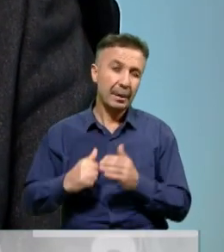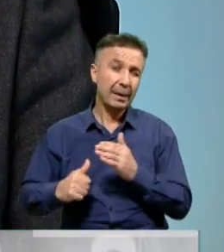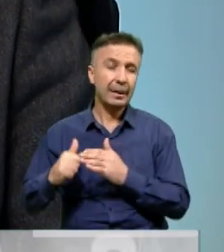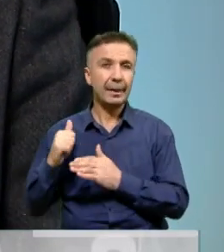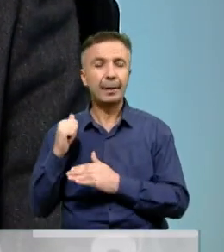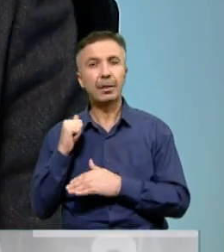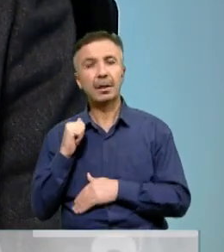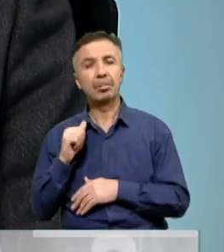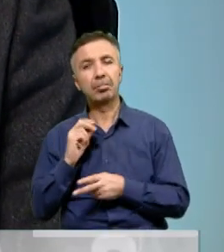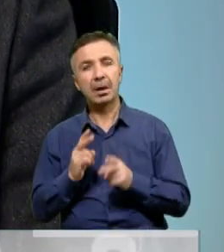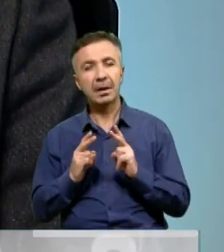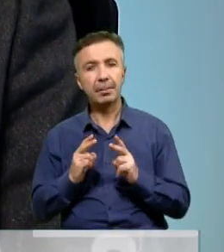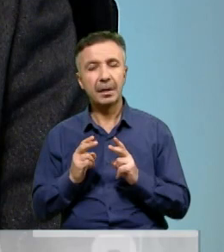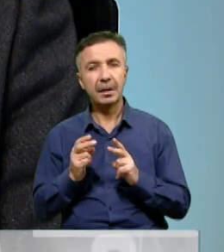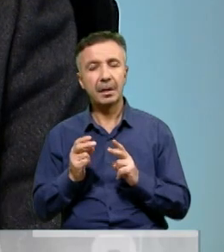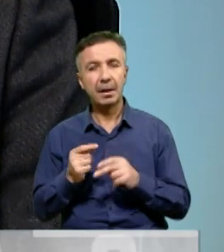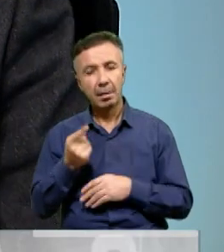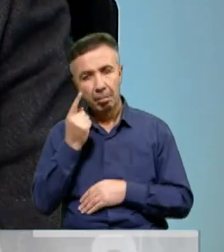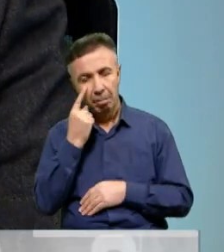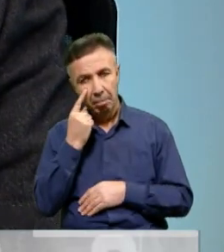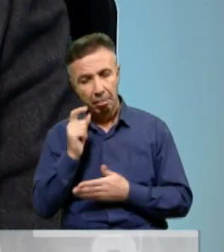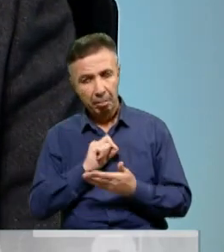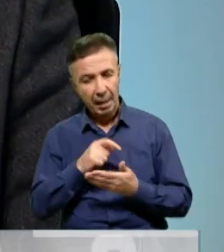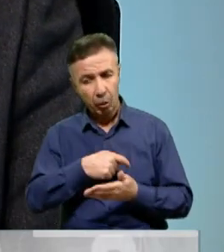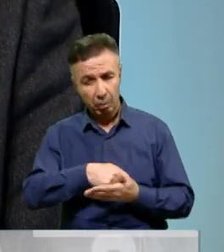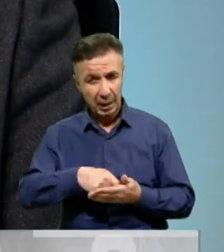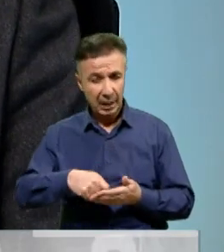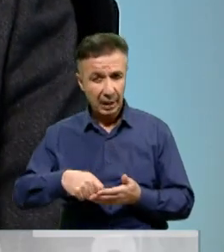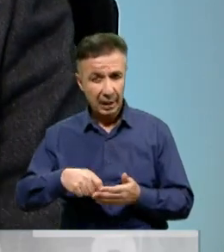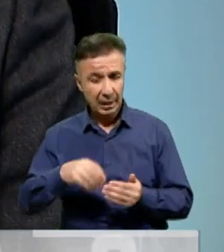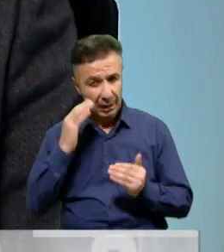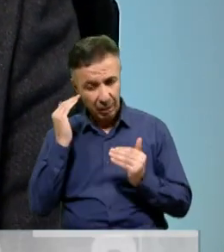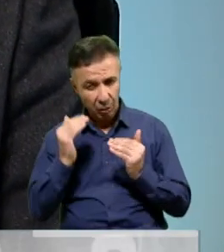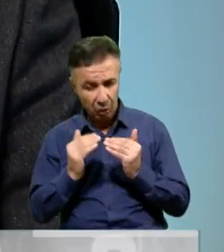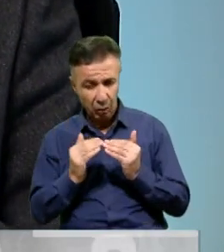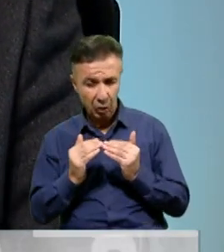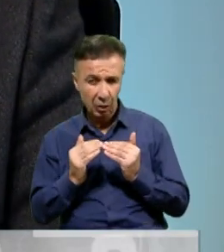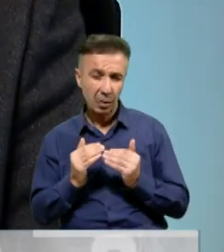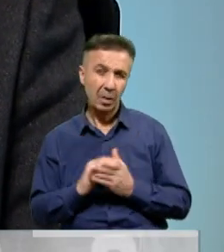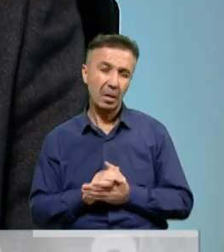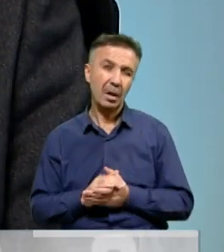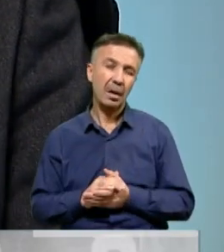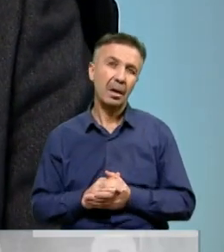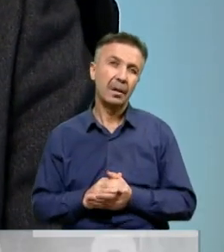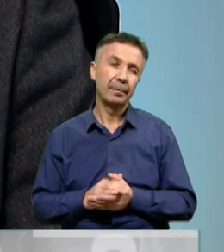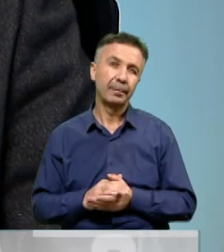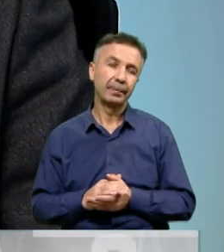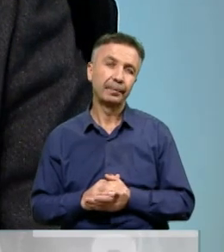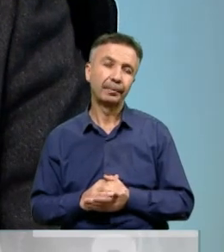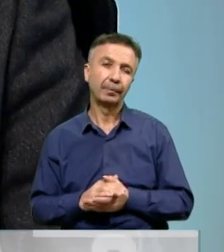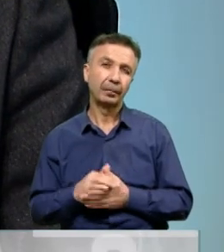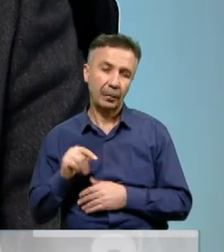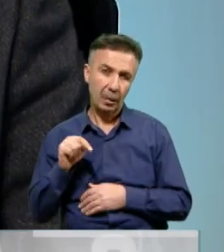olarak bazen bir memur maaşına endeksli, bazen tüfeğe endeksli, bazen daha altında o